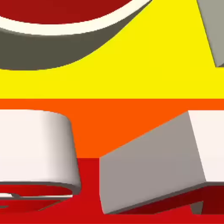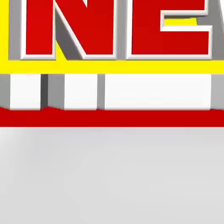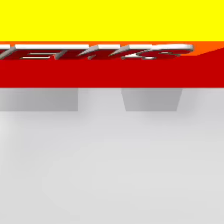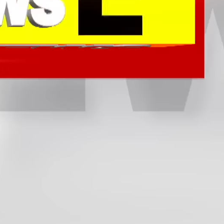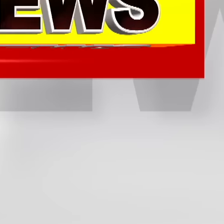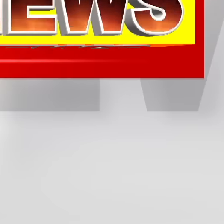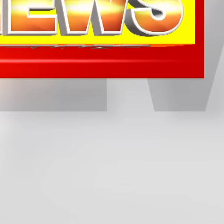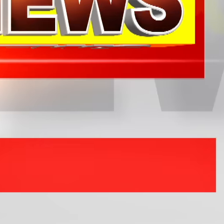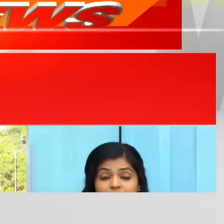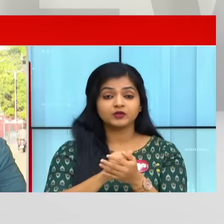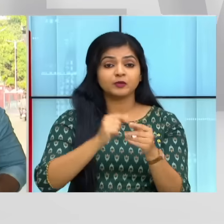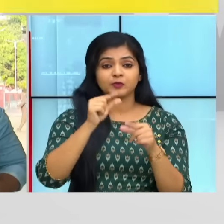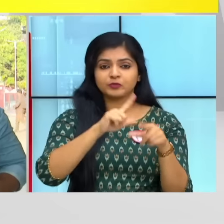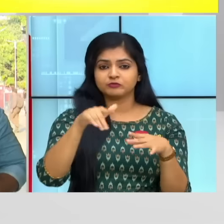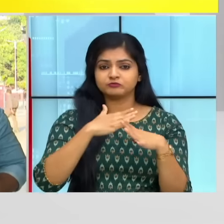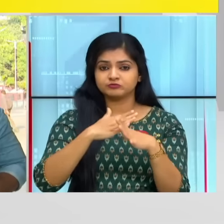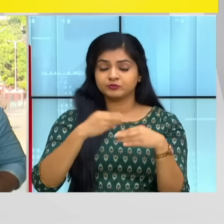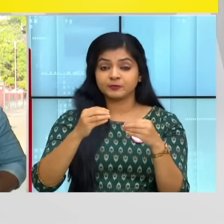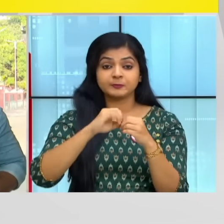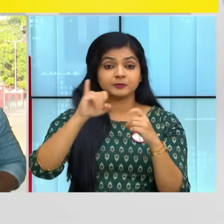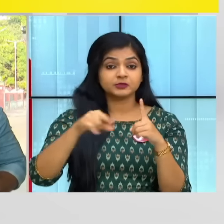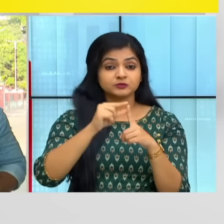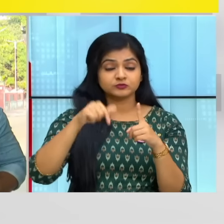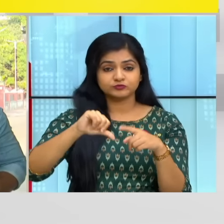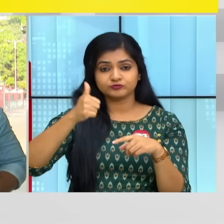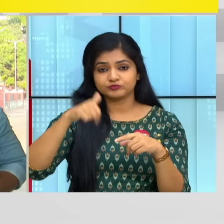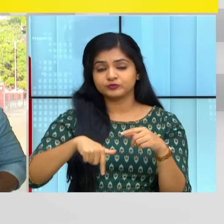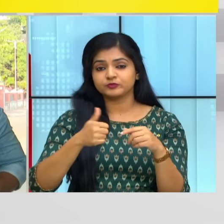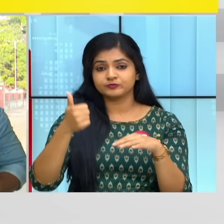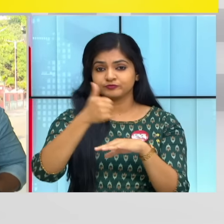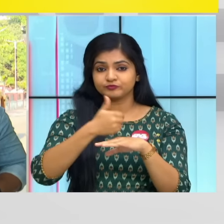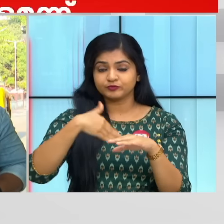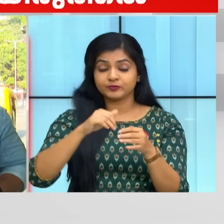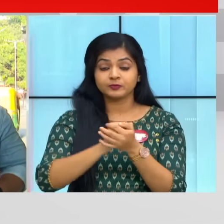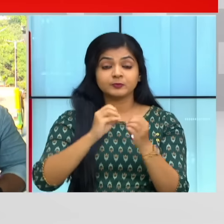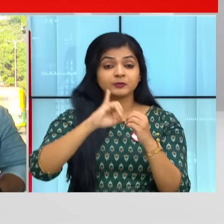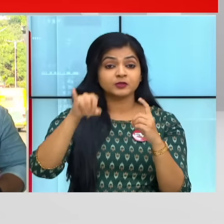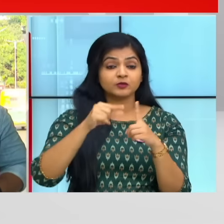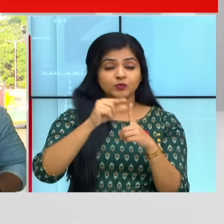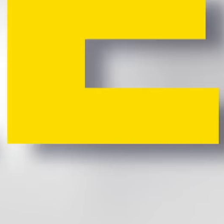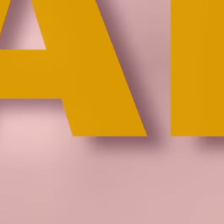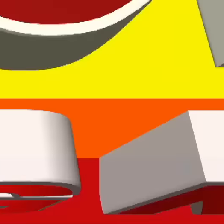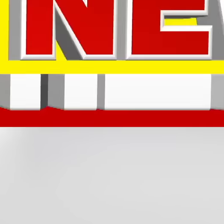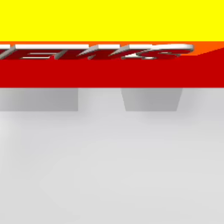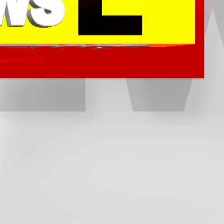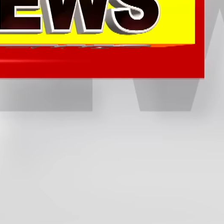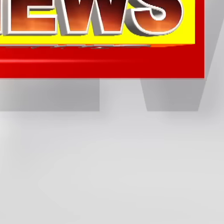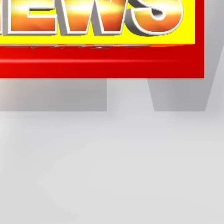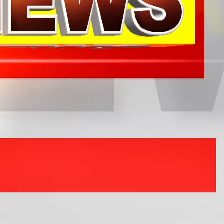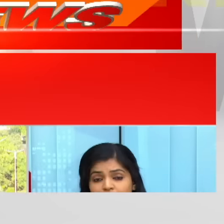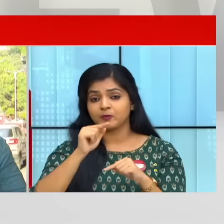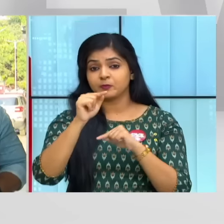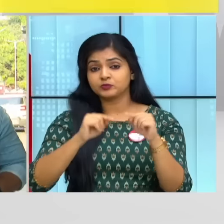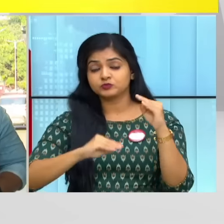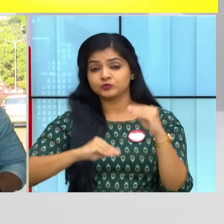തള്ളിക്കളഞ്ഞു. വിജയപ്രതീക്ഷയുണ്ട്. BJP ഇത്തവണ അക്കൗണ്ട് തുറക്കും. അതുപോലെ BJP പ്രതീക്ഷ അർപ്പിച്ചിരിക്കുന്ന സീറ്റുകളിലൊക്കെ വിജയിക്കും. അത് നല്ല ശതമാനത്തിൽ വിജയിക്കും എന്നാണ്